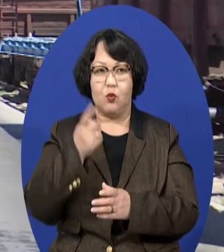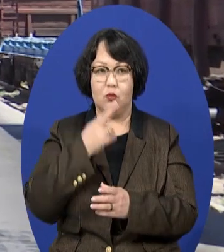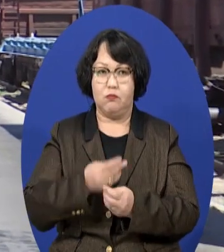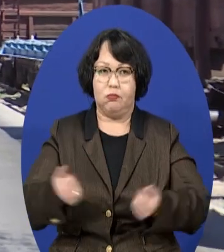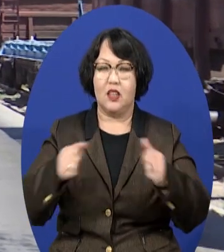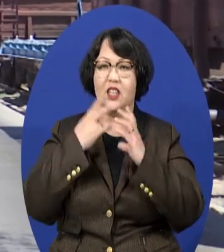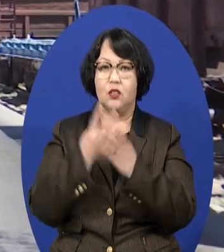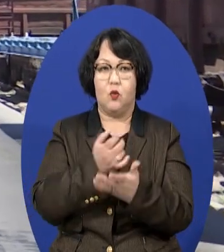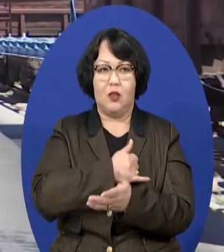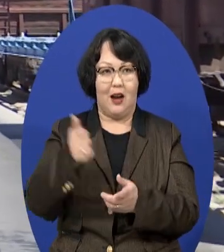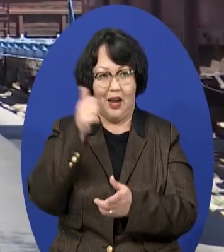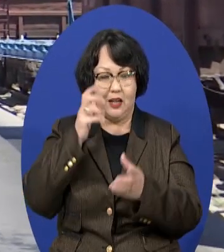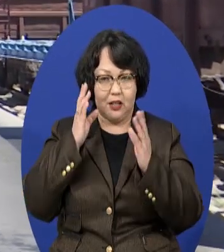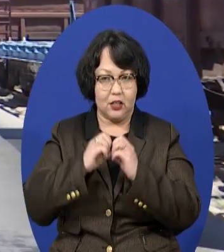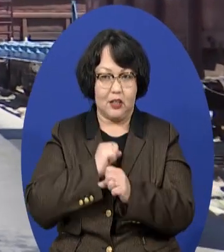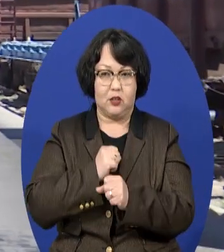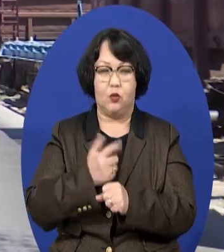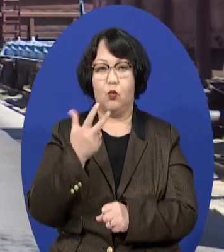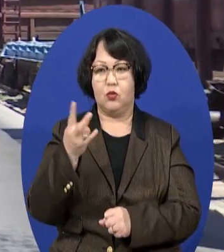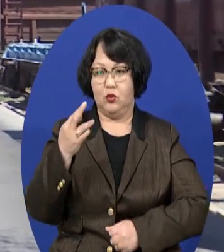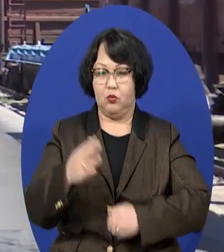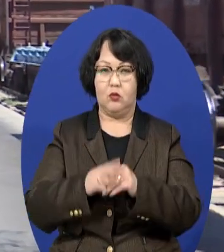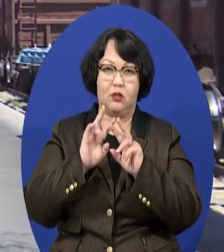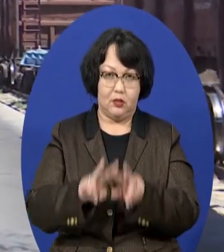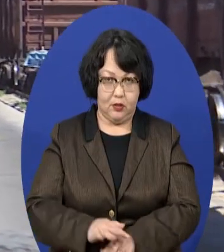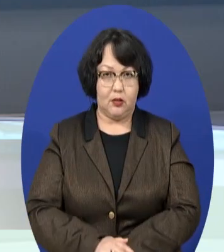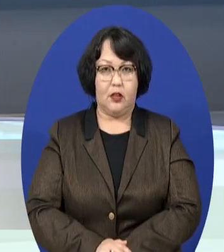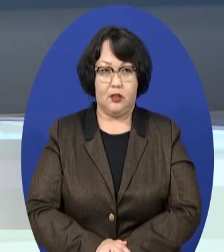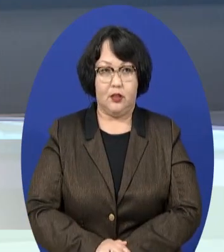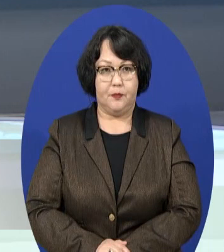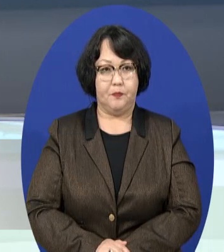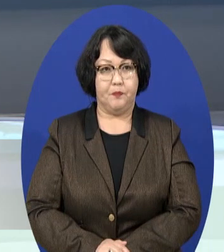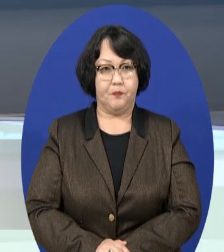удирдлагаар хангах зорилгоор энэ сарын 30-ны хүртэл ажиллах юм.